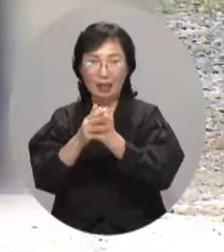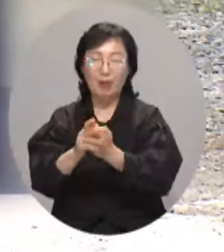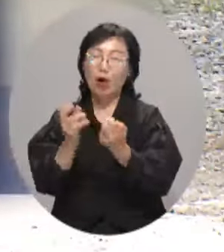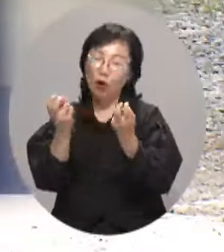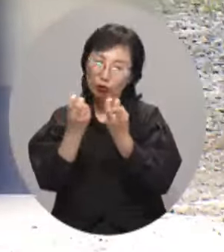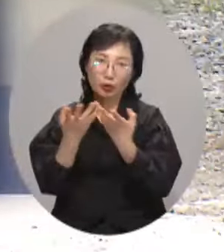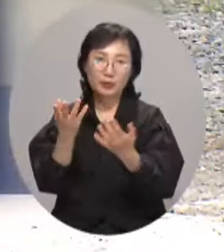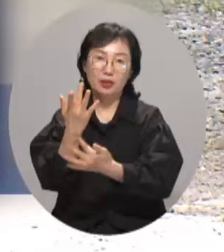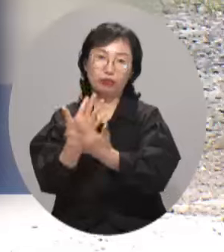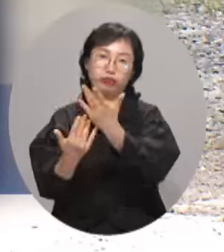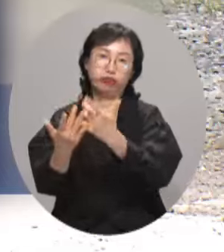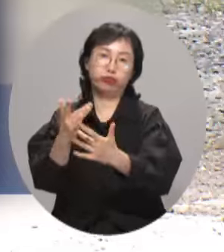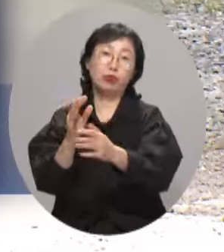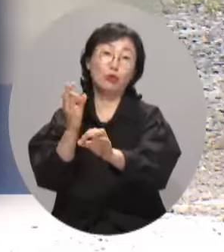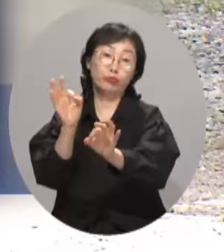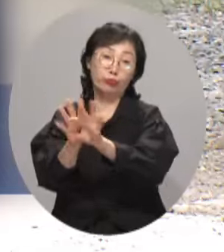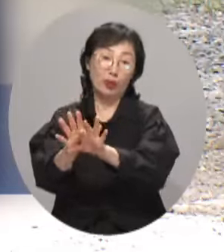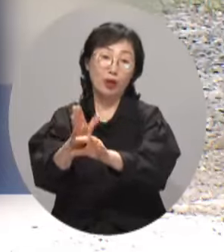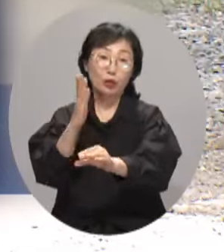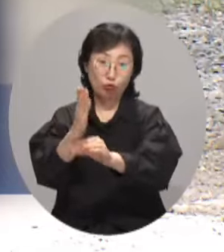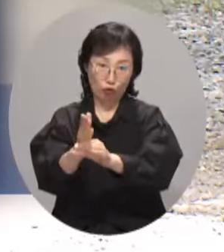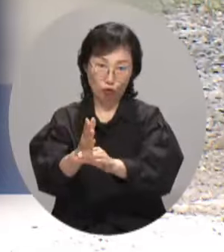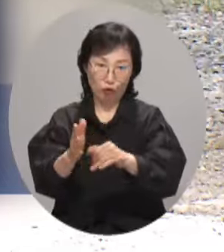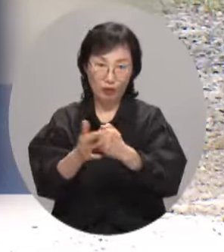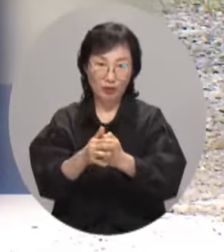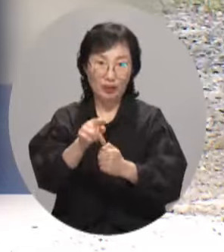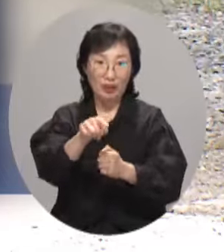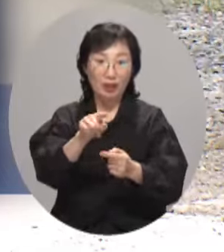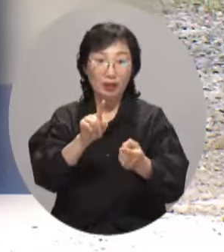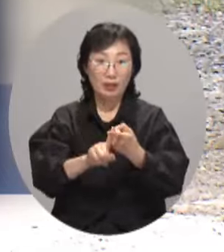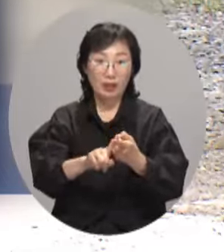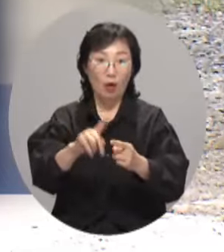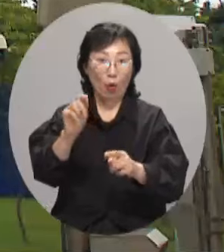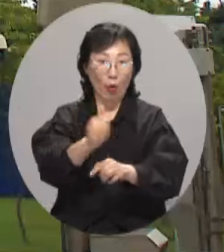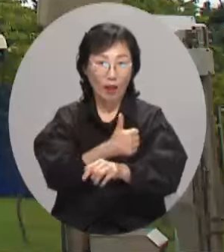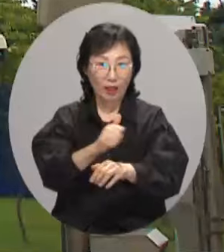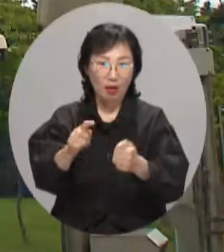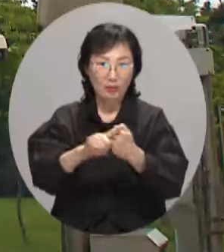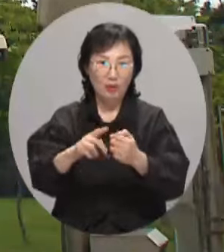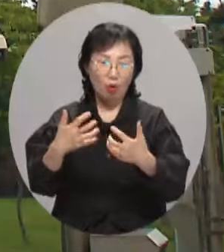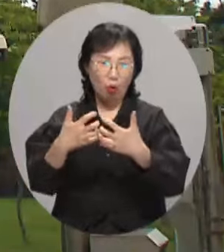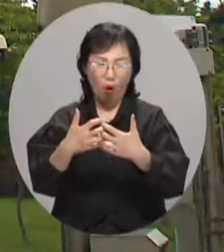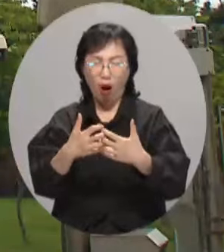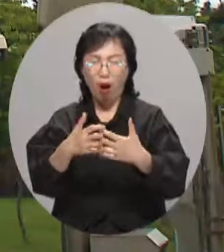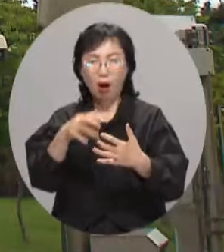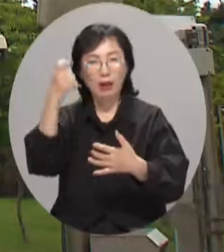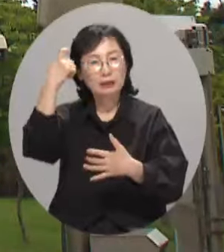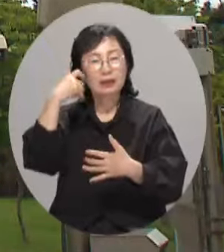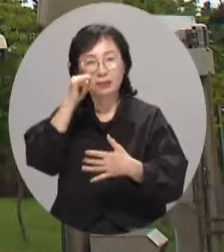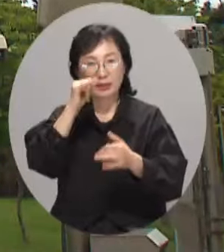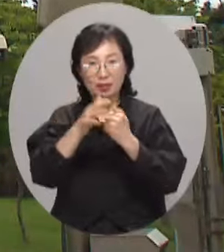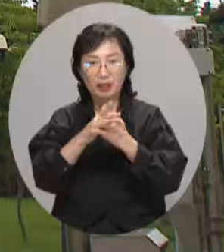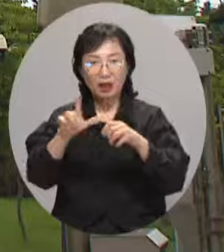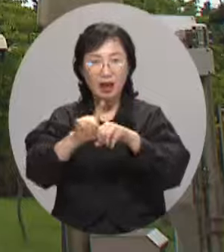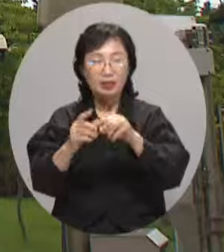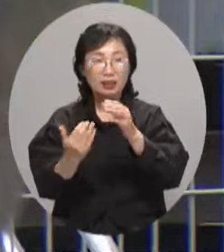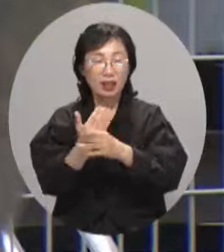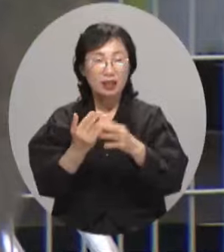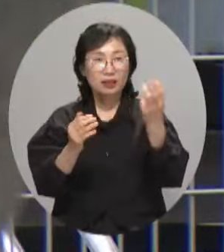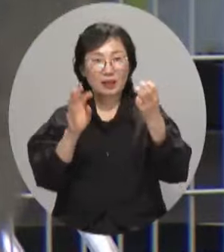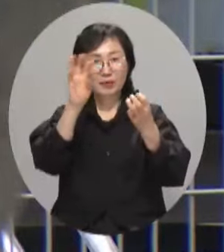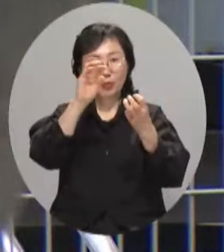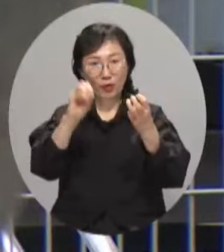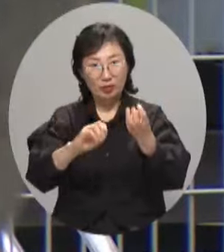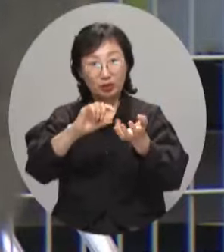왔다가 위에서 꽉 차면은 저기 넘어가서 자동으로 저 태워지더라고. 전체 가스 발생량의